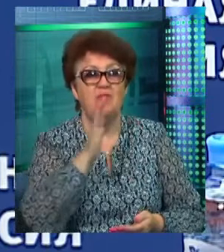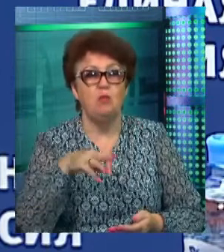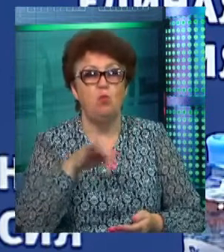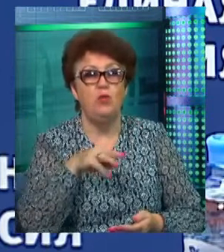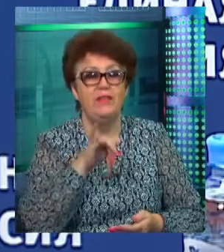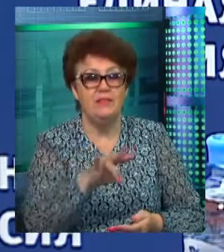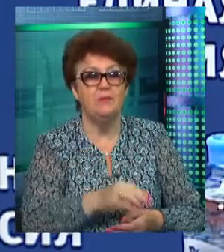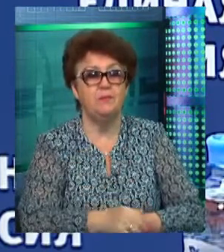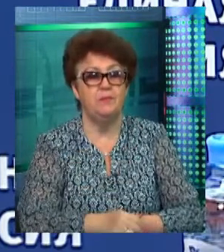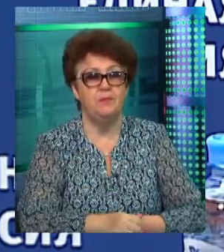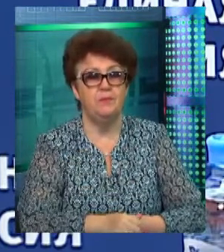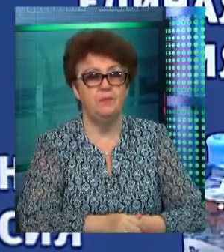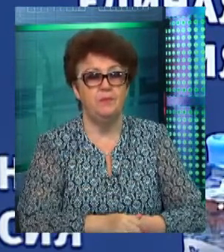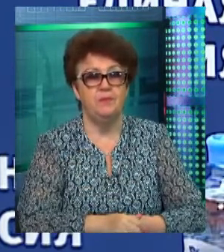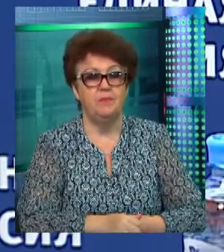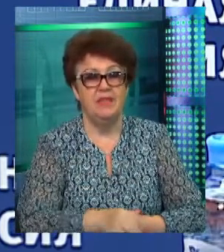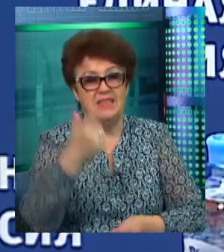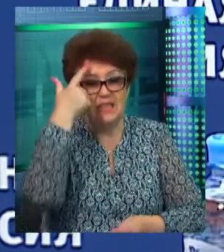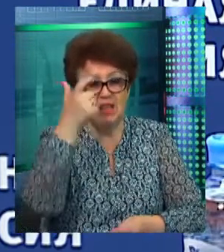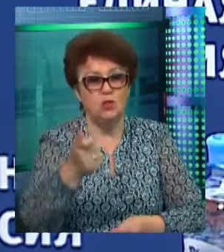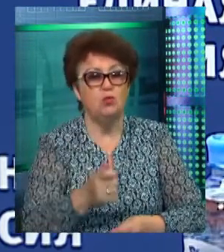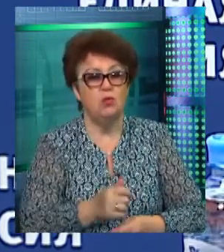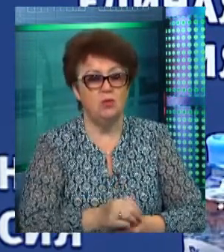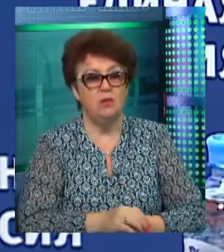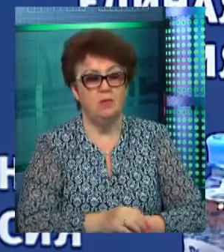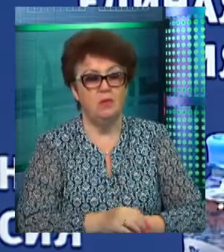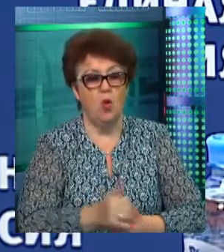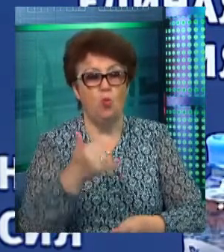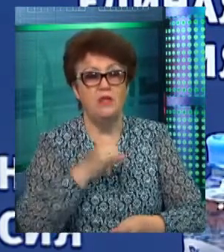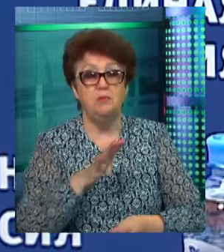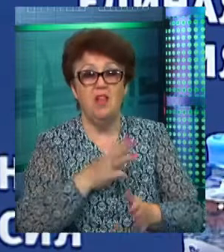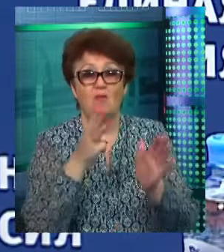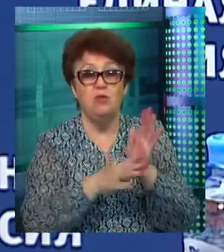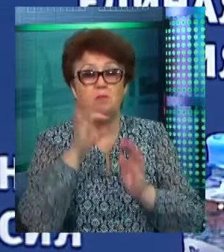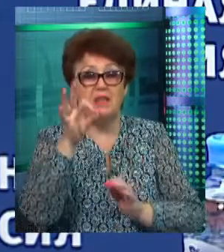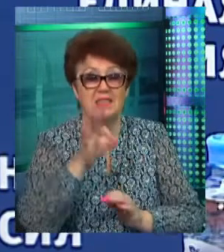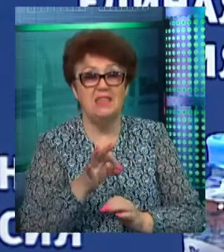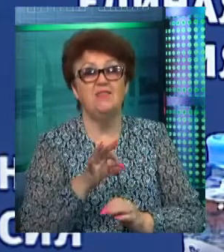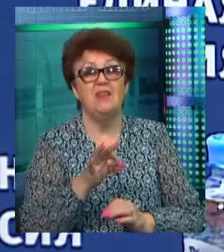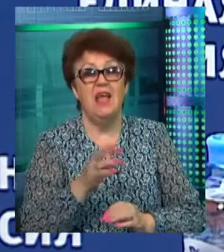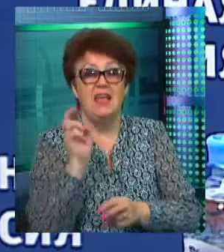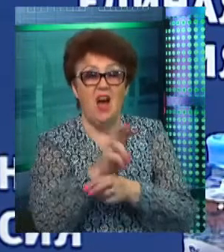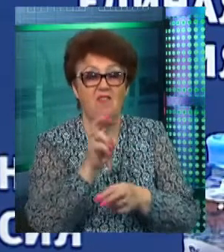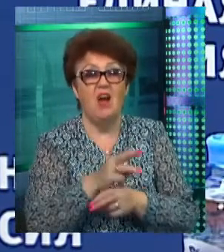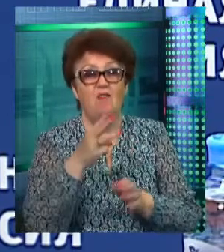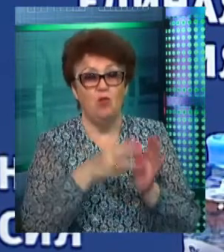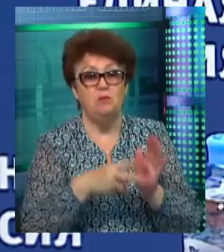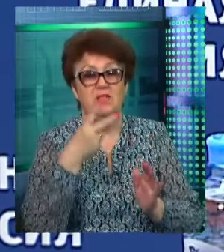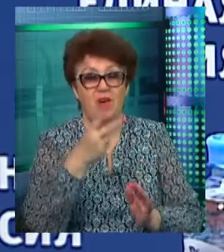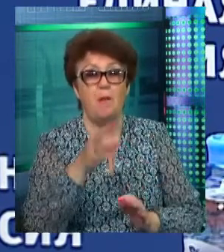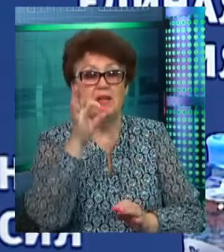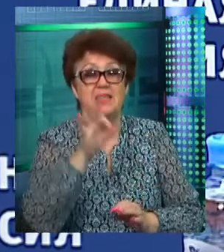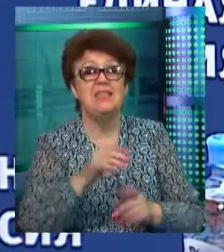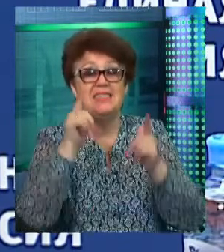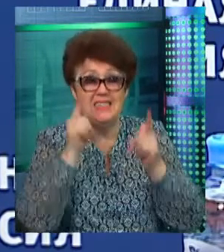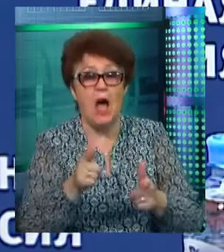ну и сигнализирует после выбора у нас было 8 процента ваял к 800 процент за президент и я думаю что